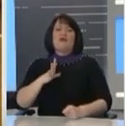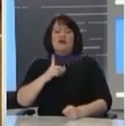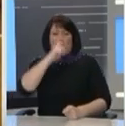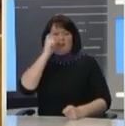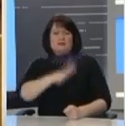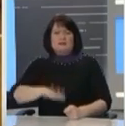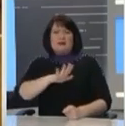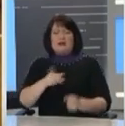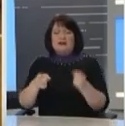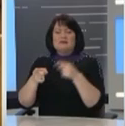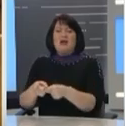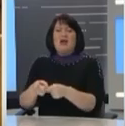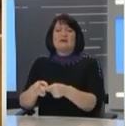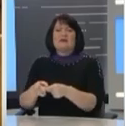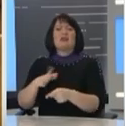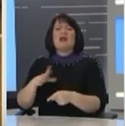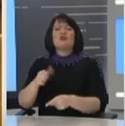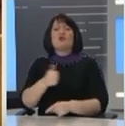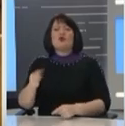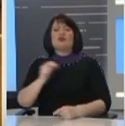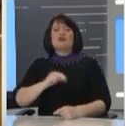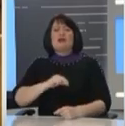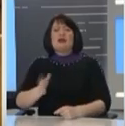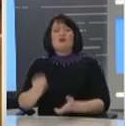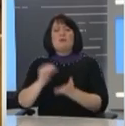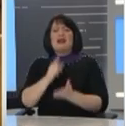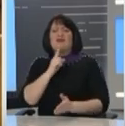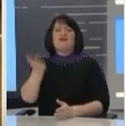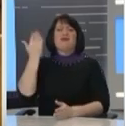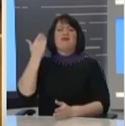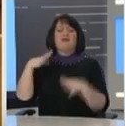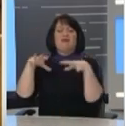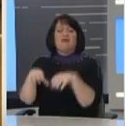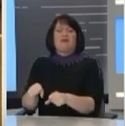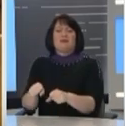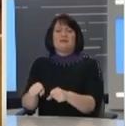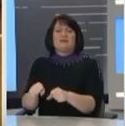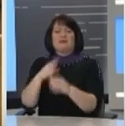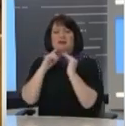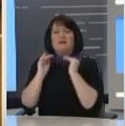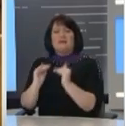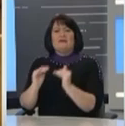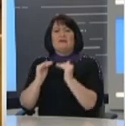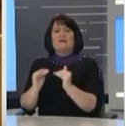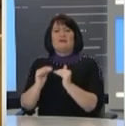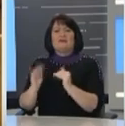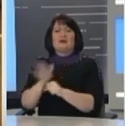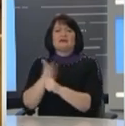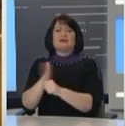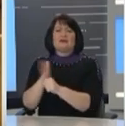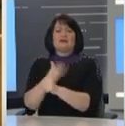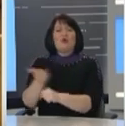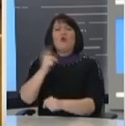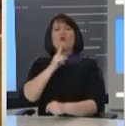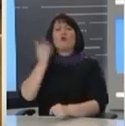σε κάποιους οι οποίοι το μόνο που επιδιώκουν είναι να ξαναγυρίσουν στη θέση της εξουσίας για να συνεχίσουν το καταστραφικό έργο που